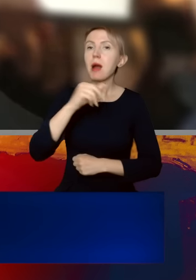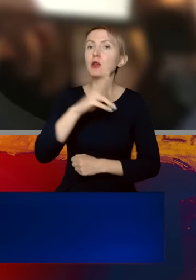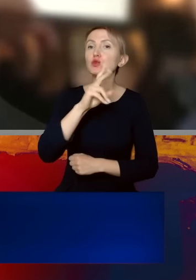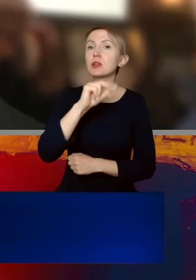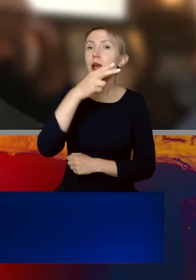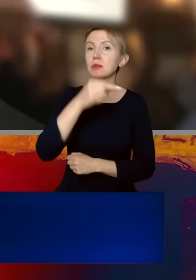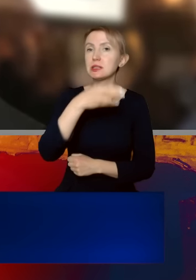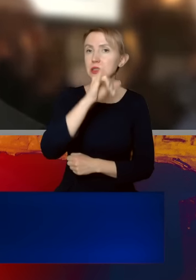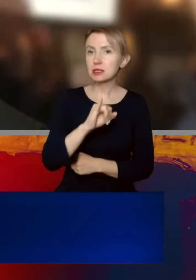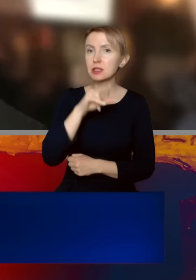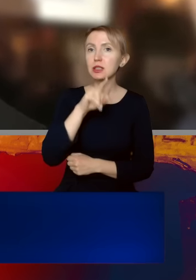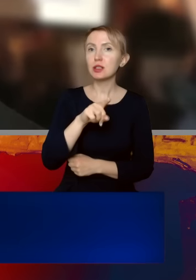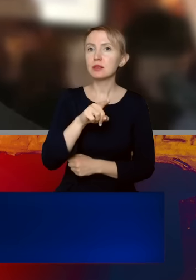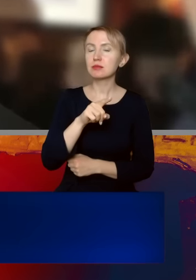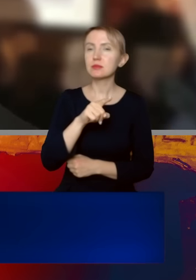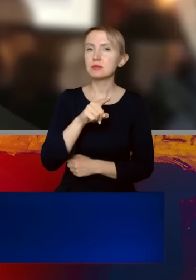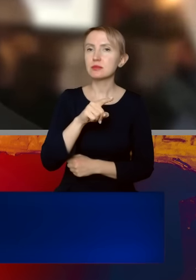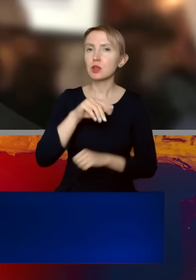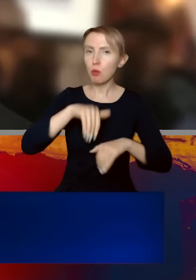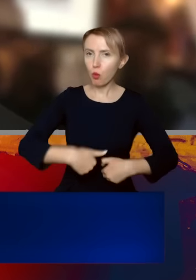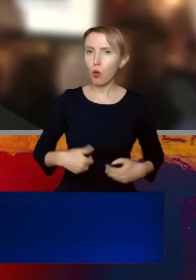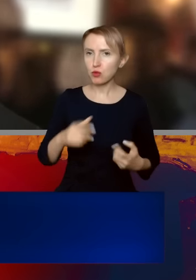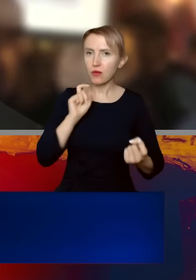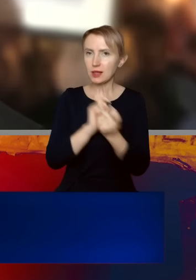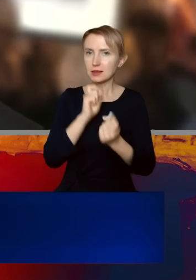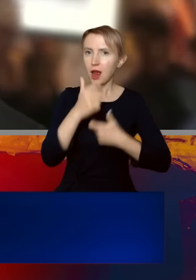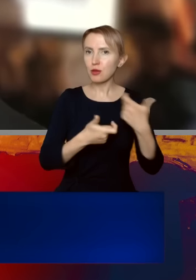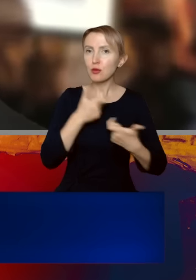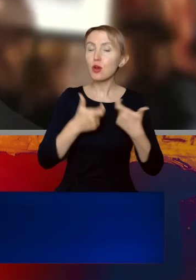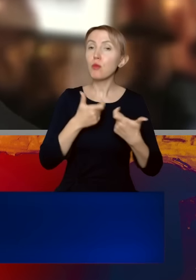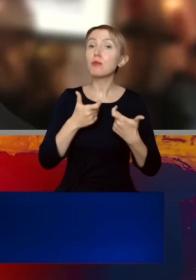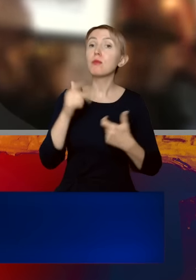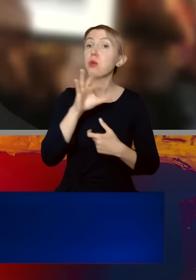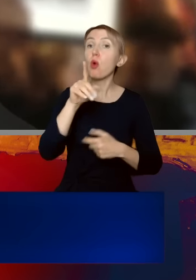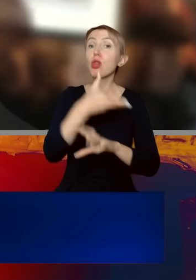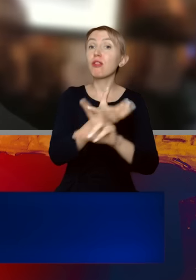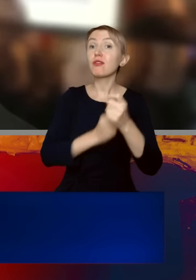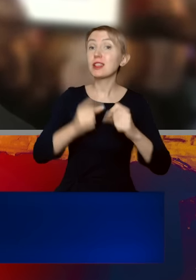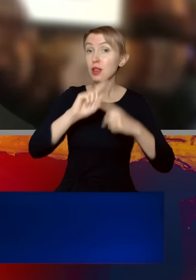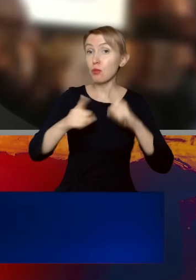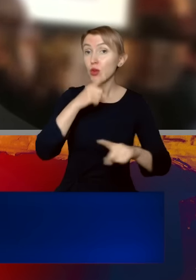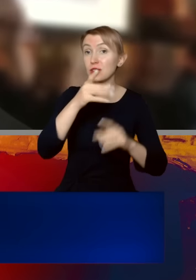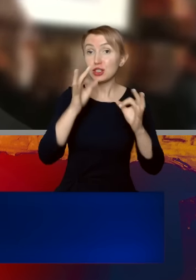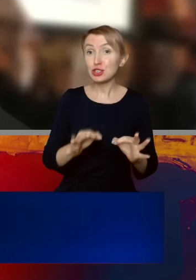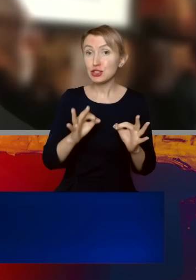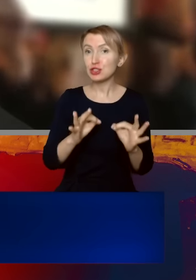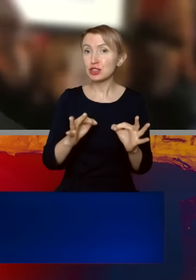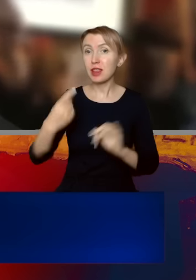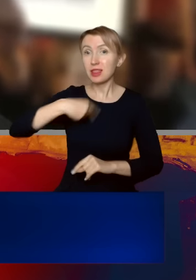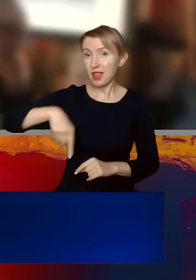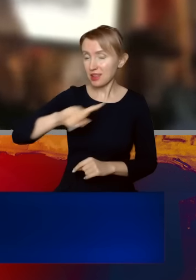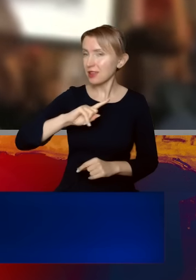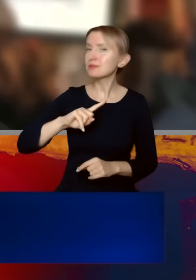który tą głodówkę podjął, ponieważ jako więzień polityczny dzisiaj dla nas